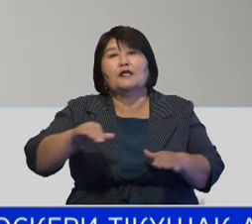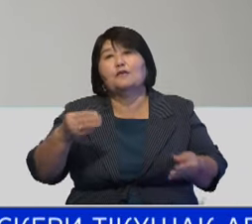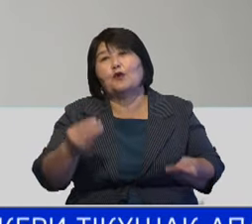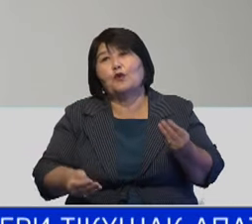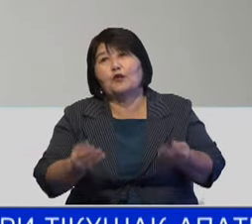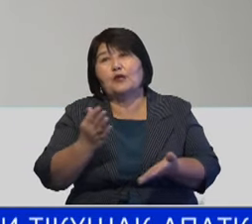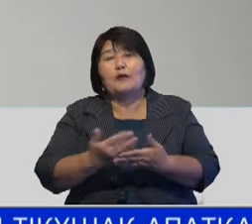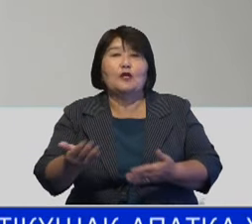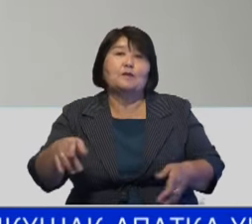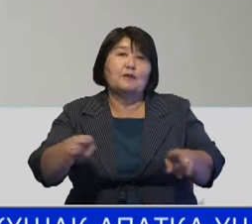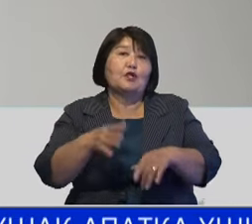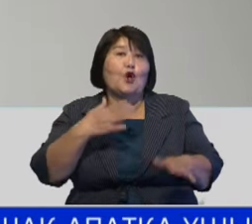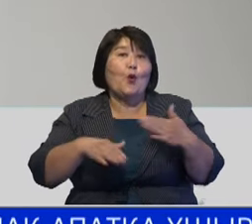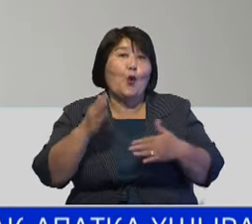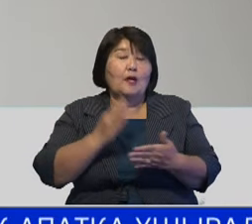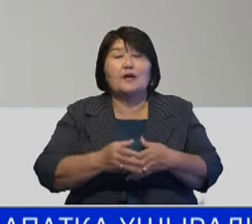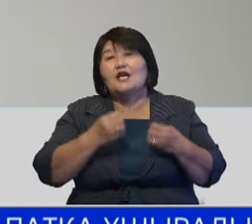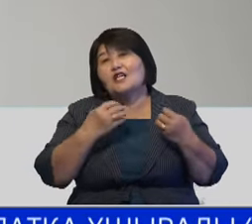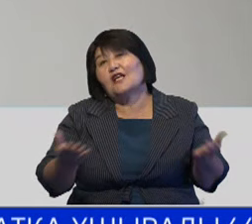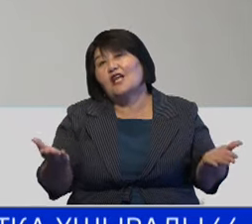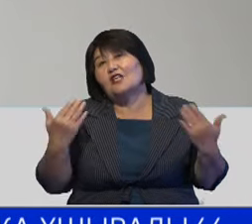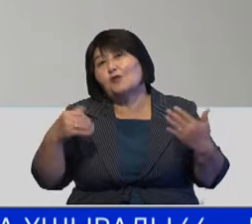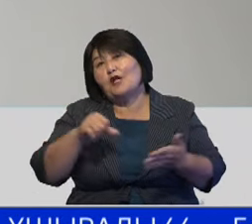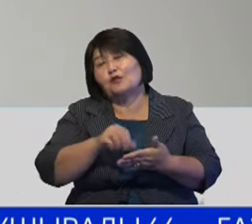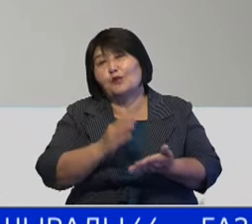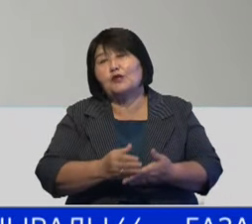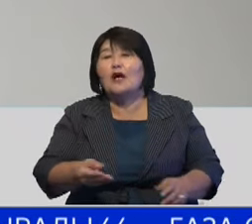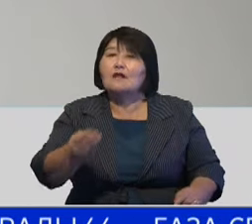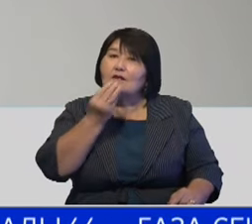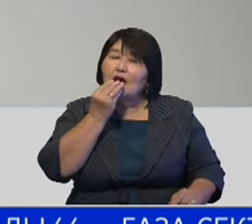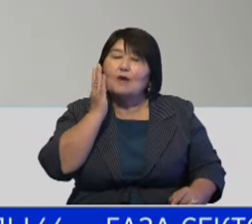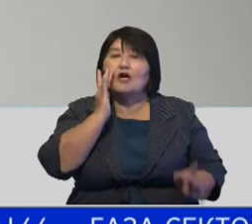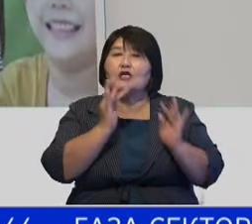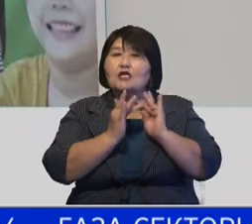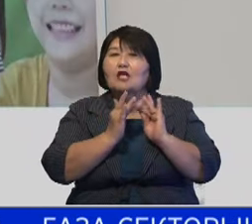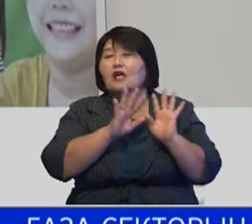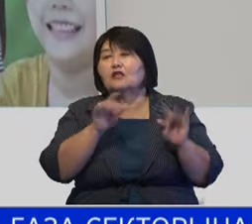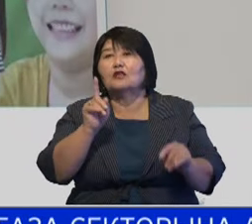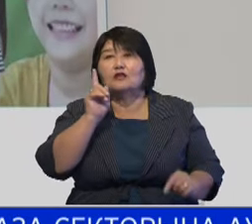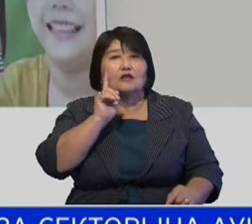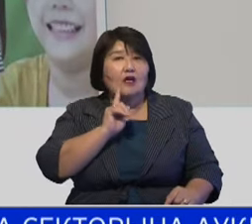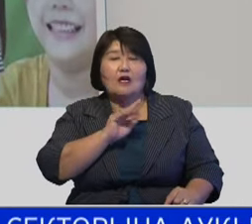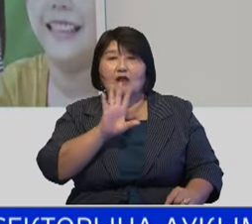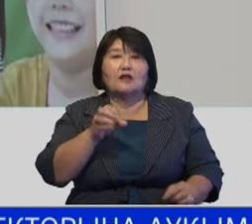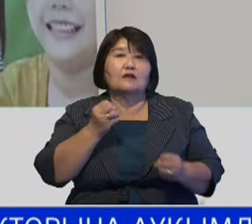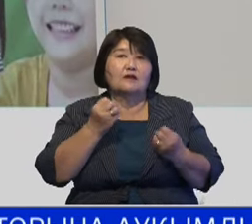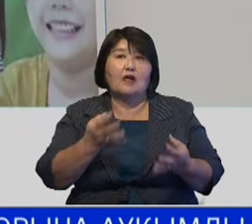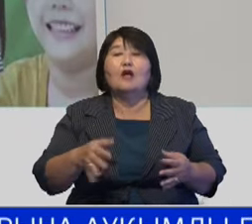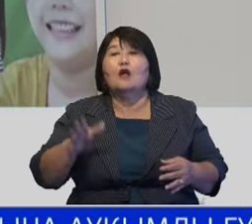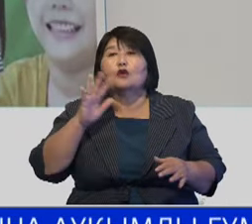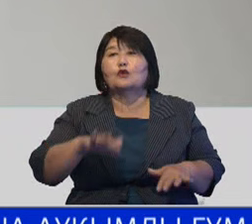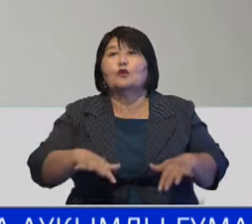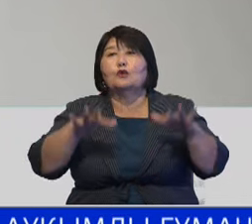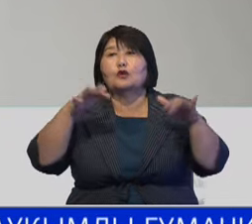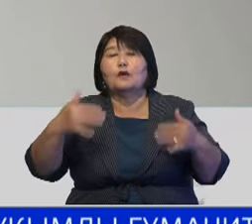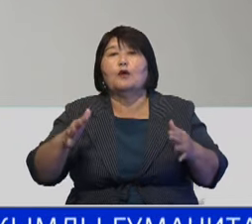да, солармен бірге қуанып жатырмыз. Жақсы демалыс болып жатыр. Тамағы, жататын жер жайлы, тамағы дәмді деген сияқты. Су тасып бәрі